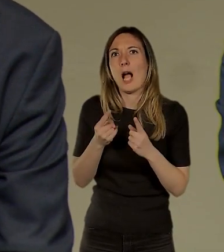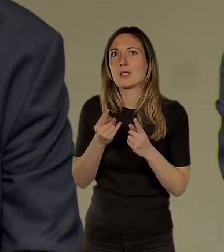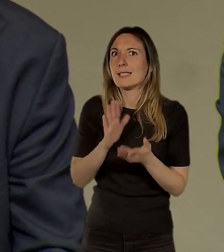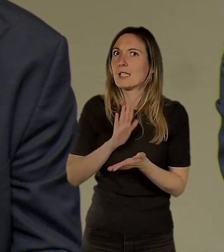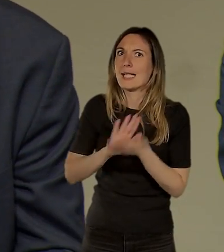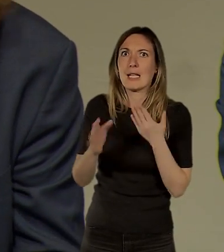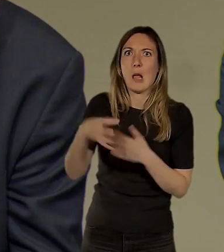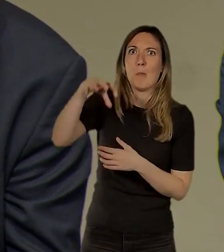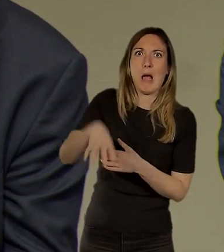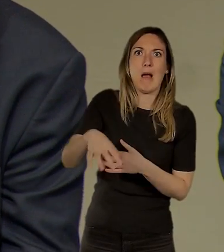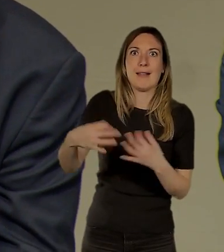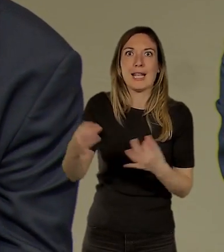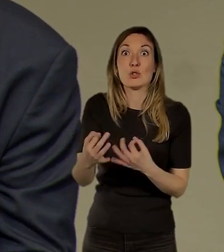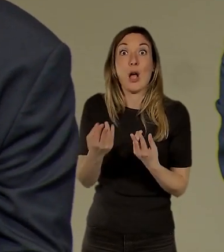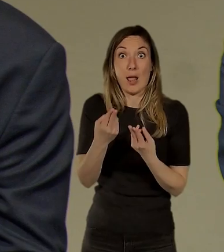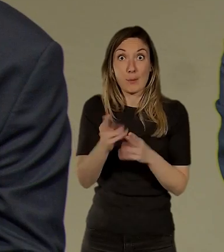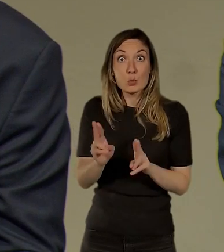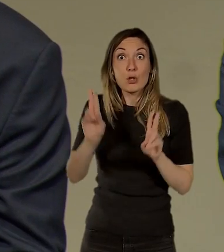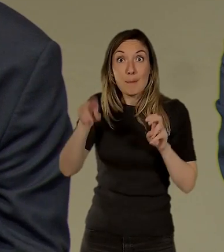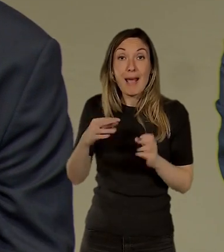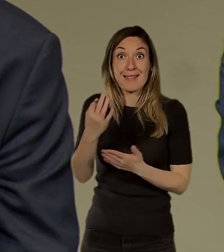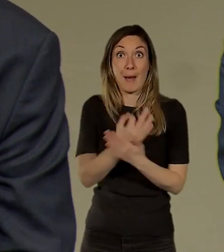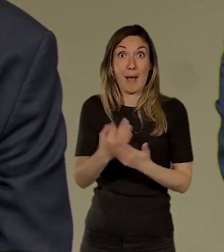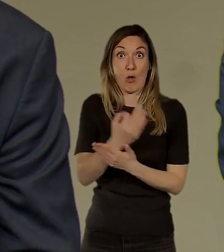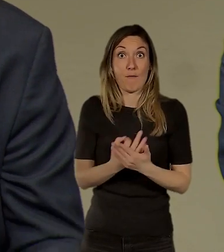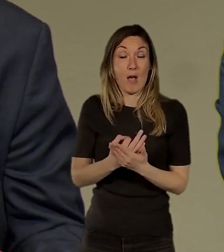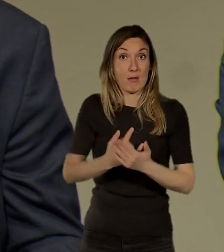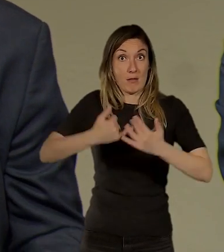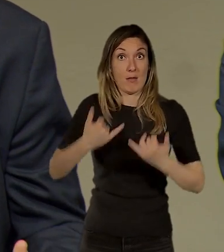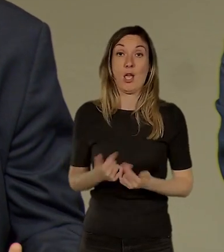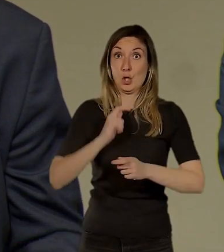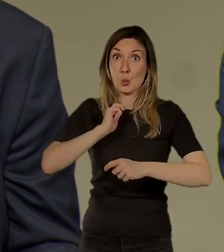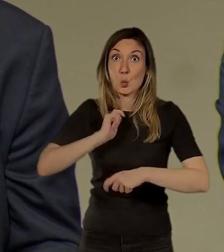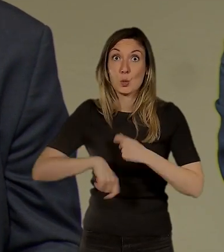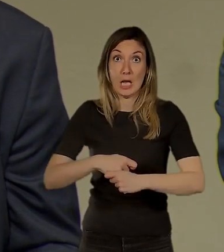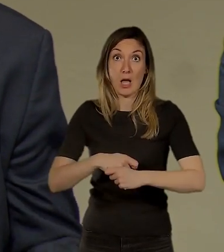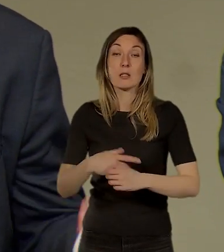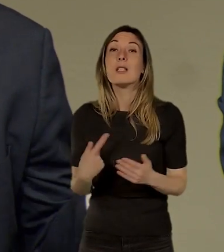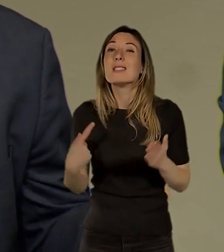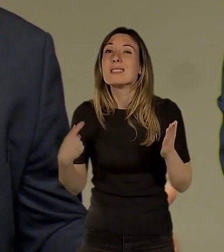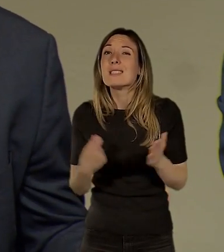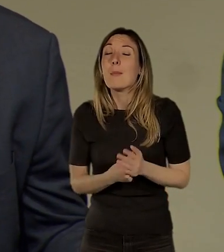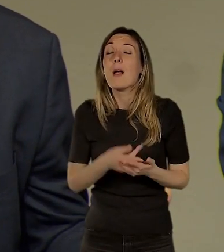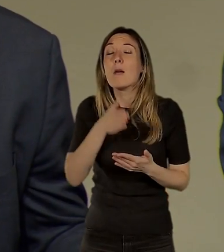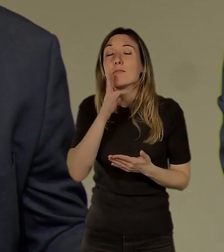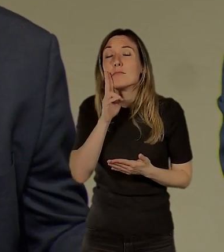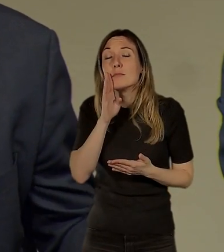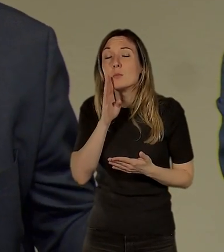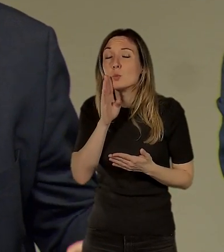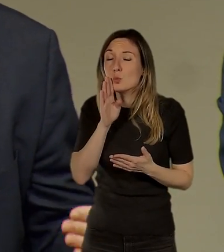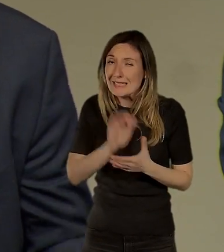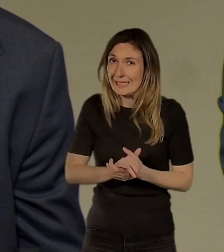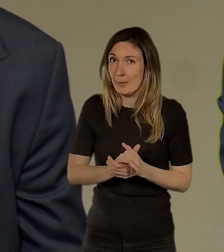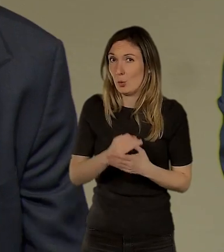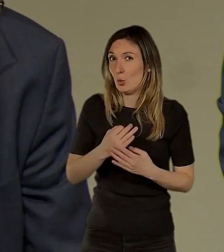že nemůžeme něco jenom namalovat po zralý úvaze. Jo? Čili co skutečně můžeme slíbit, že sledujeme tuhle vizi,